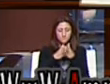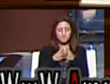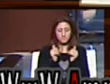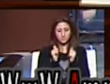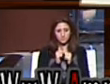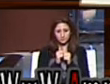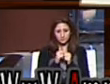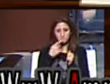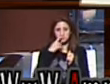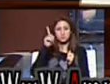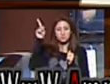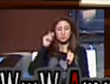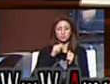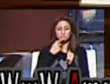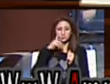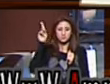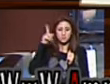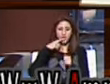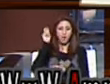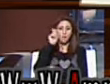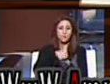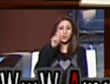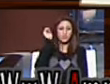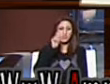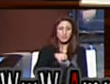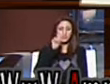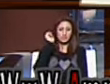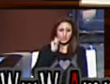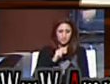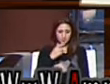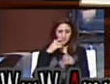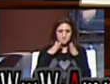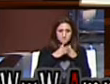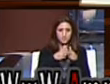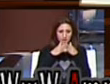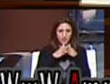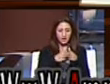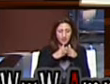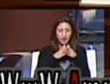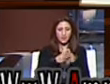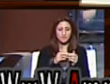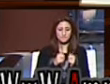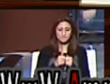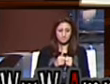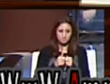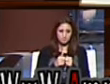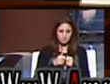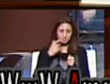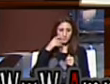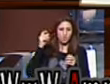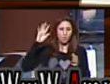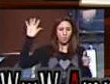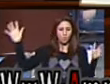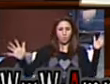مواطنين من اهل اسكندريه من منطقه ابو قير، ودول موجودين بمركبهم قصاد راس الحكمه، وطبعا العاصفه شديده